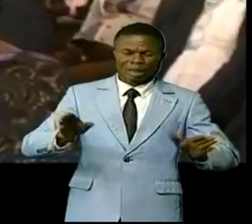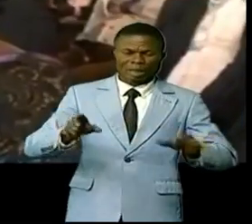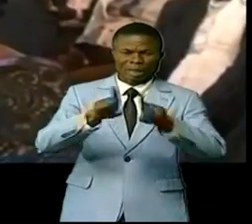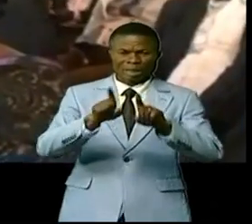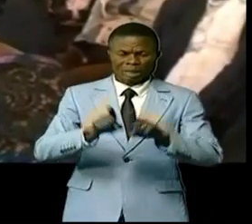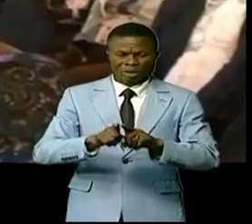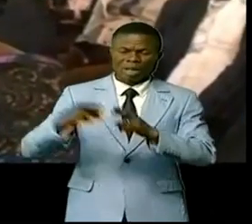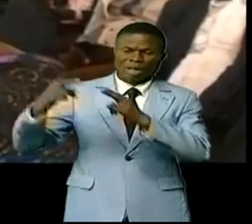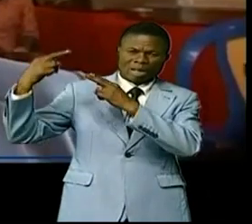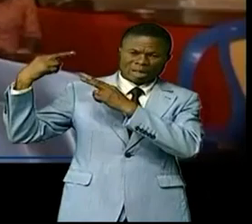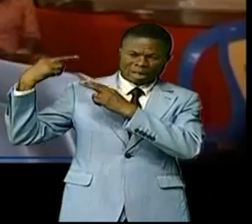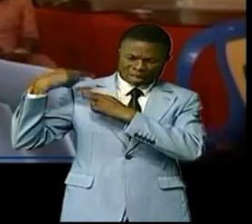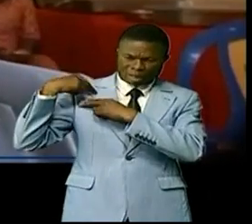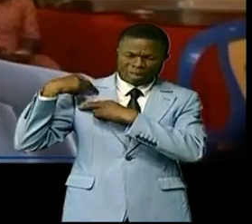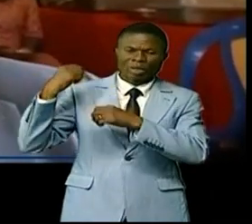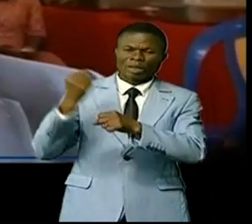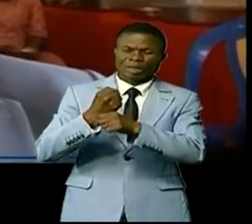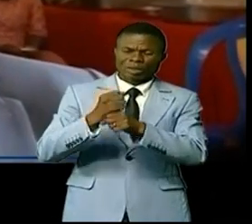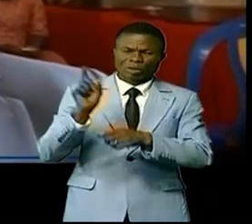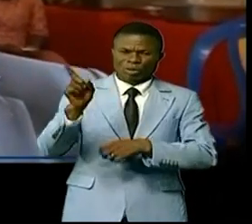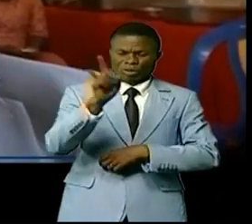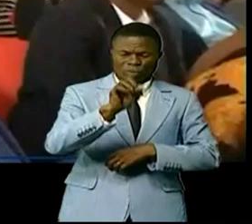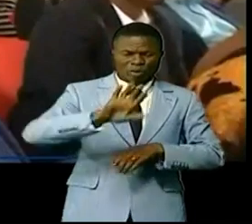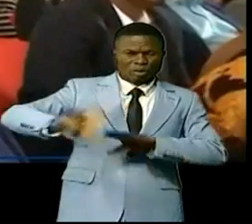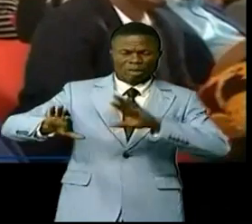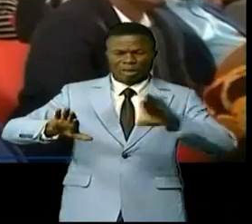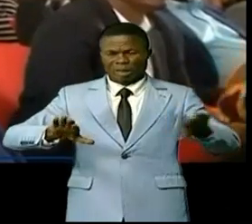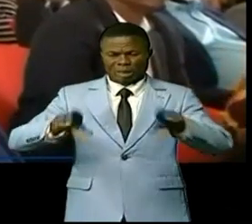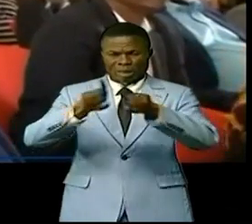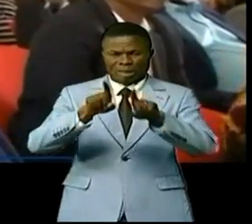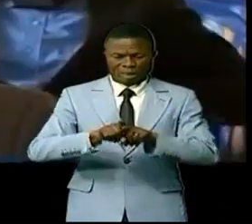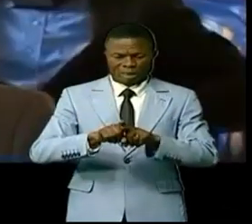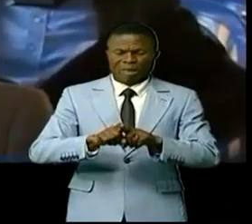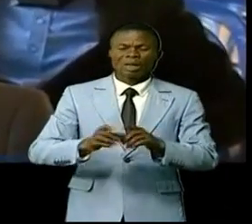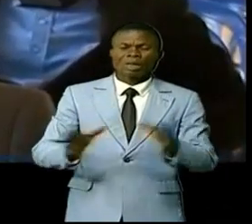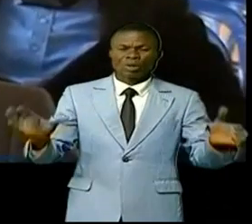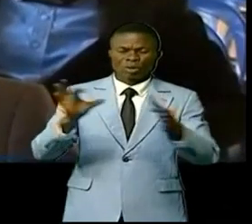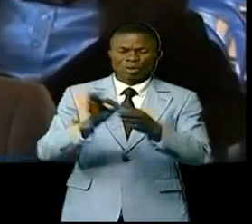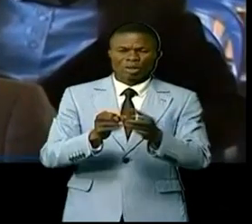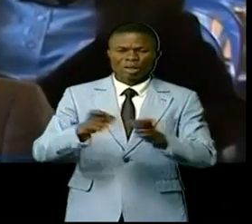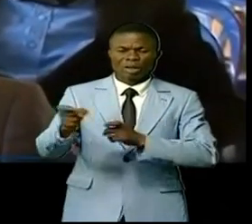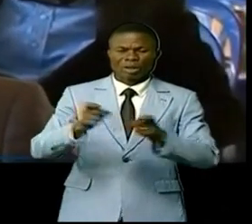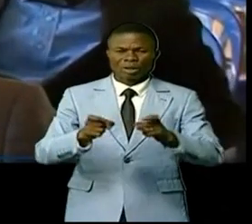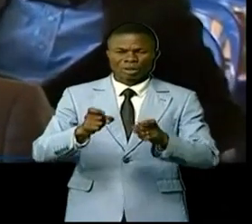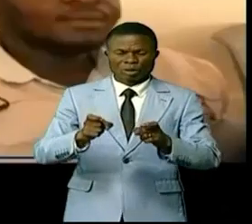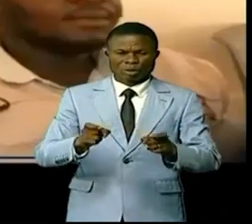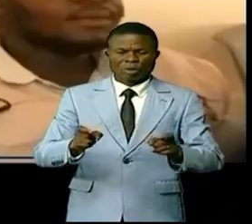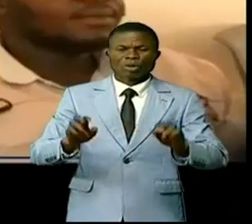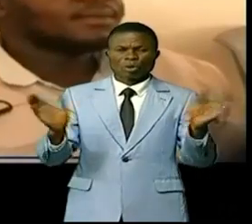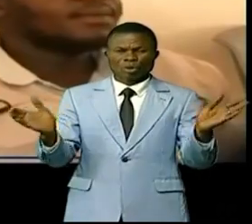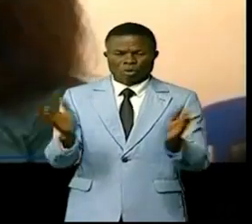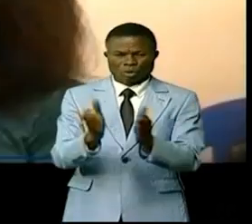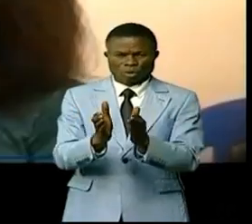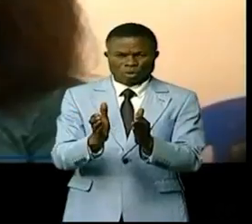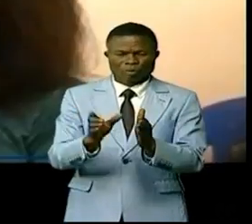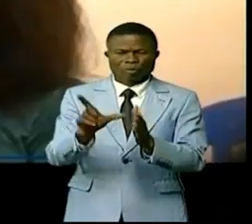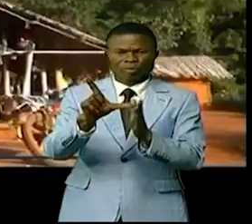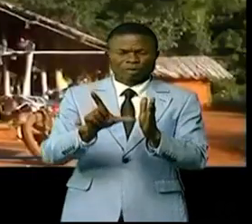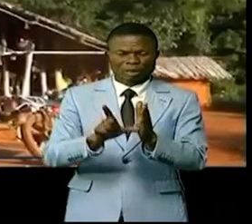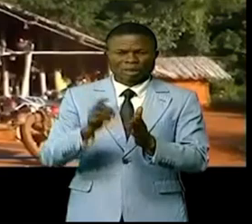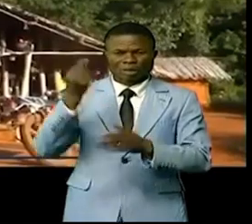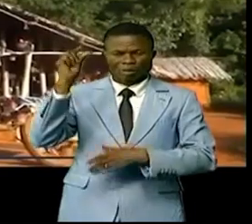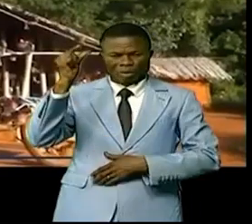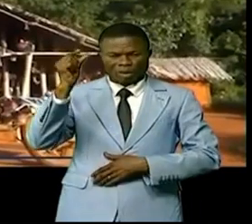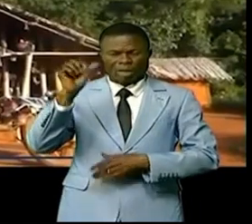les attributions des entités territoriales décentralisées et déconcentrées, la gestion de la rétrocession et des redevances minières,